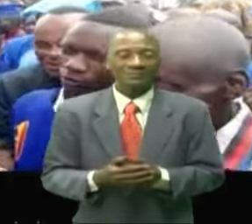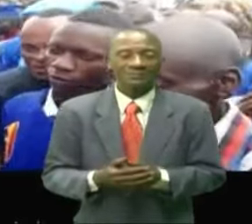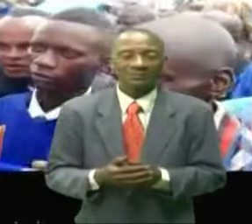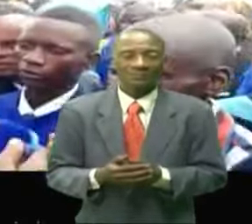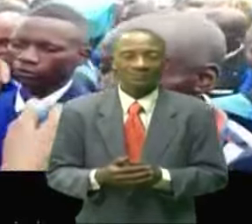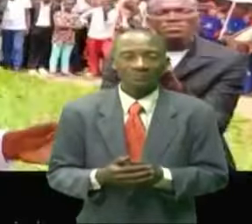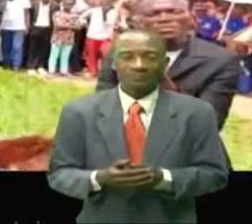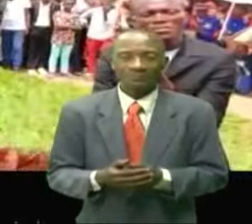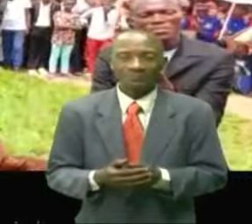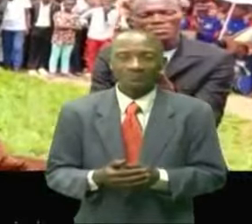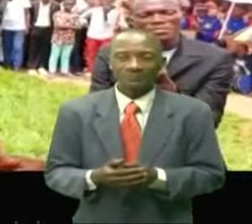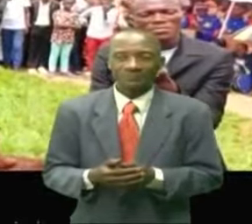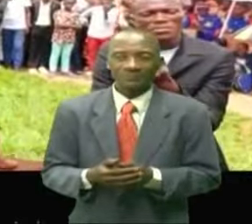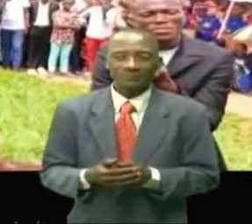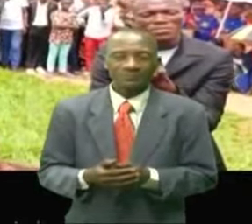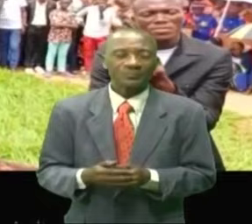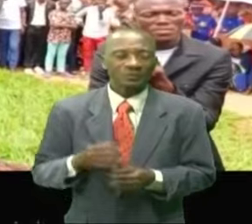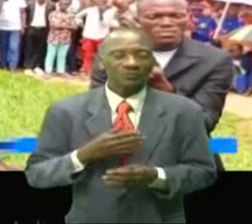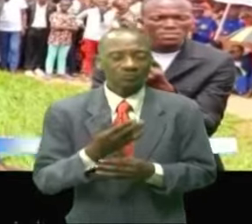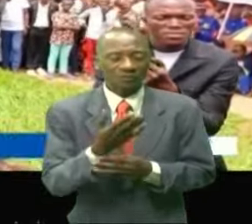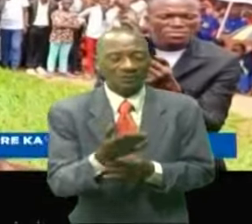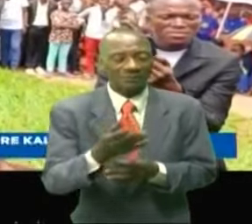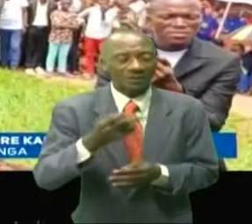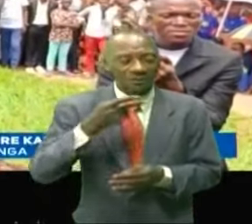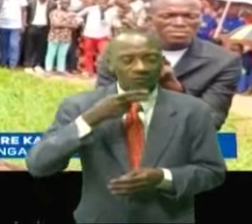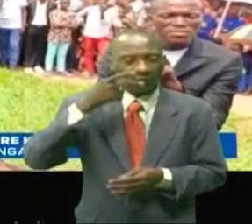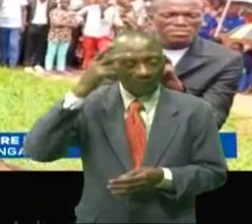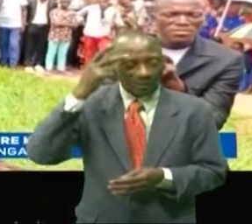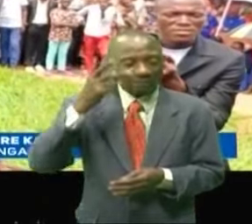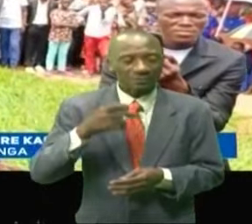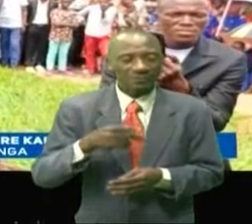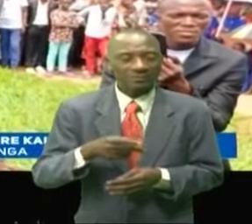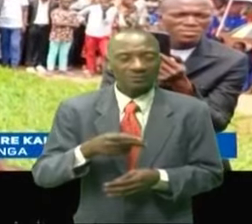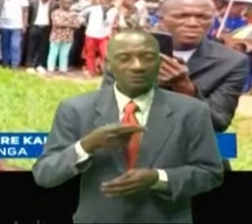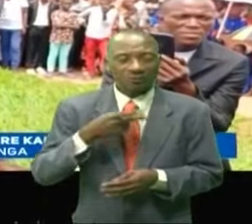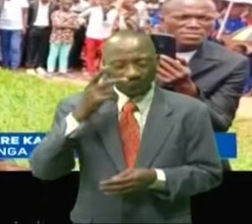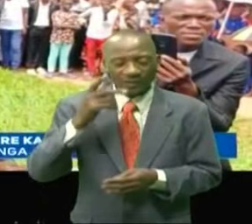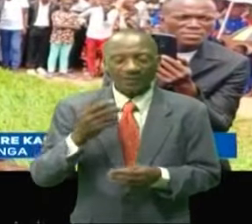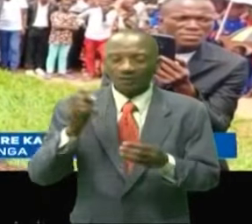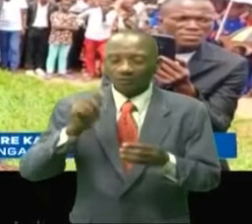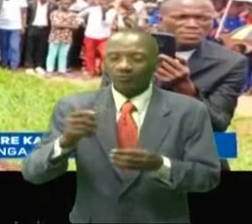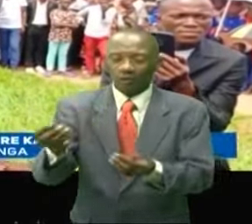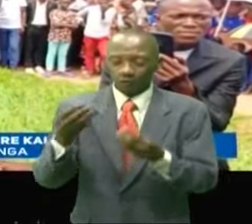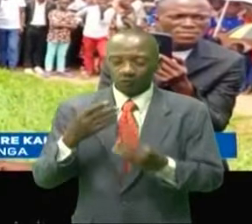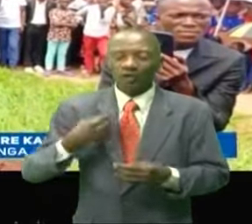Ce que je demande aux parents, c'est de continuer à nous faire confiance.